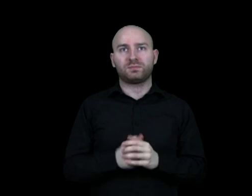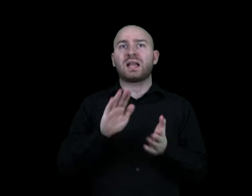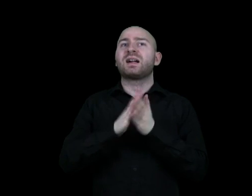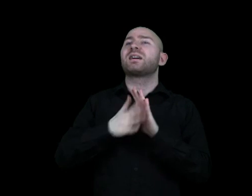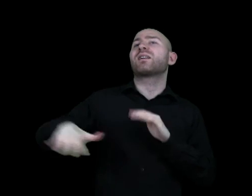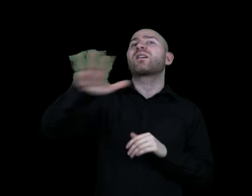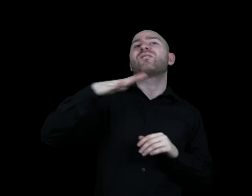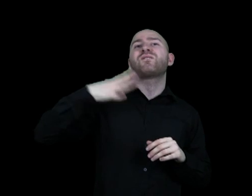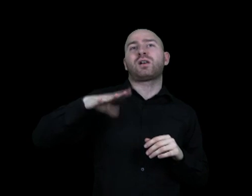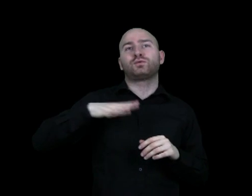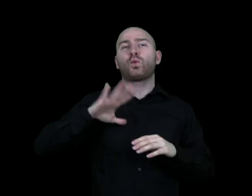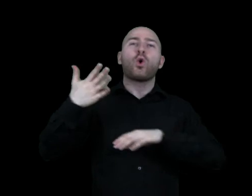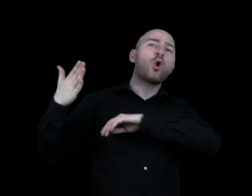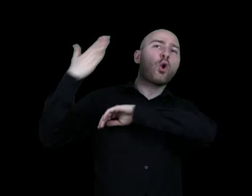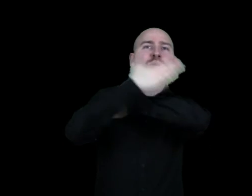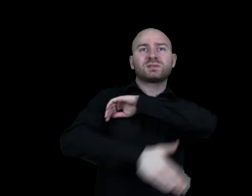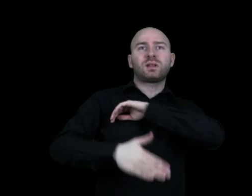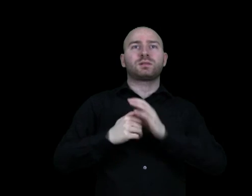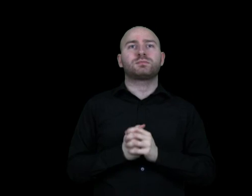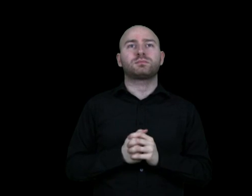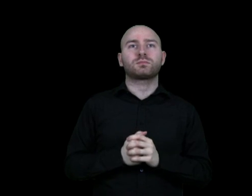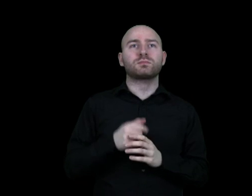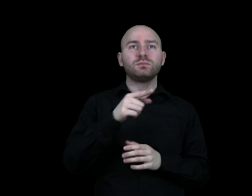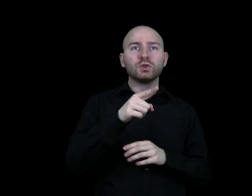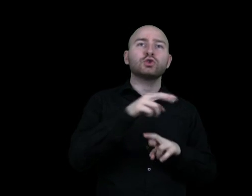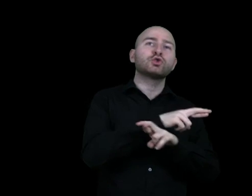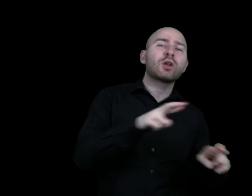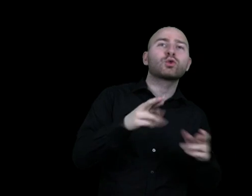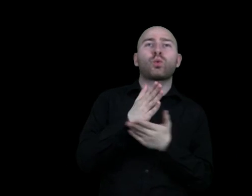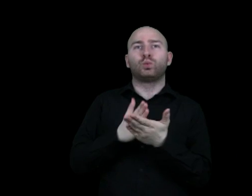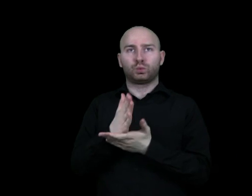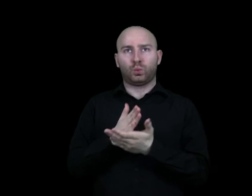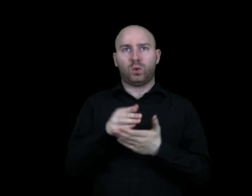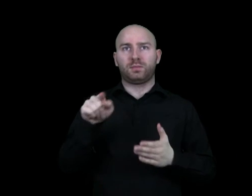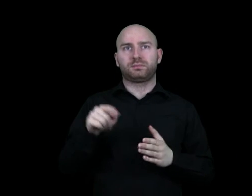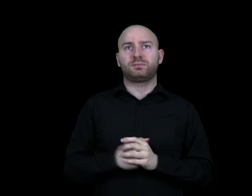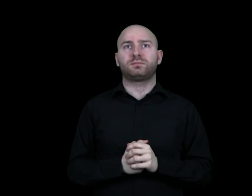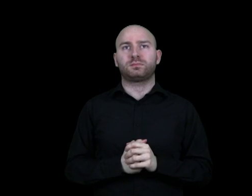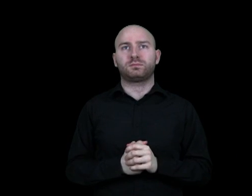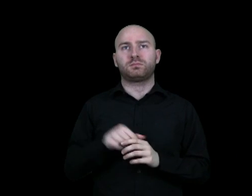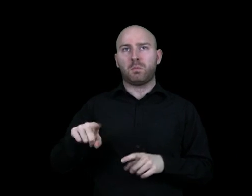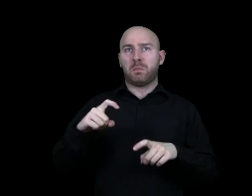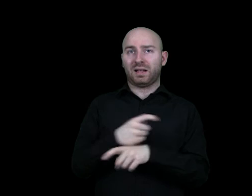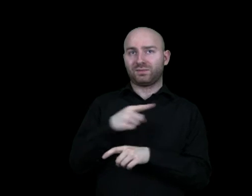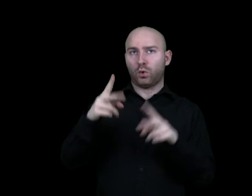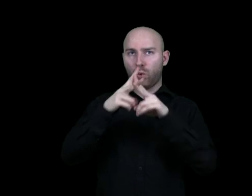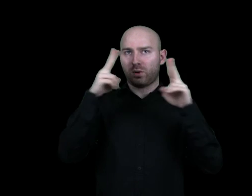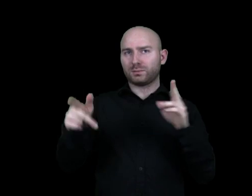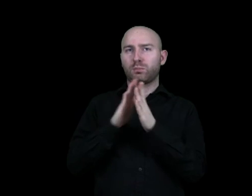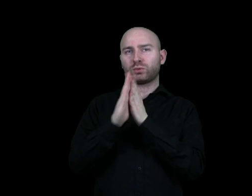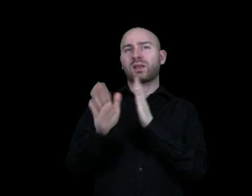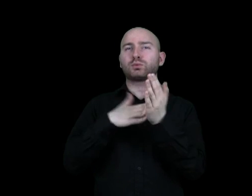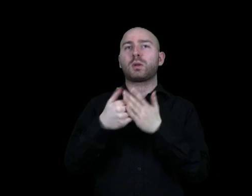wszystkich finalnych dóbr i usług w kraju.